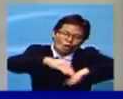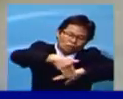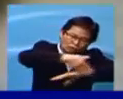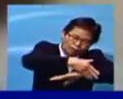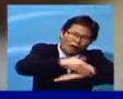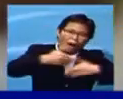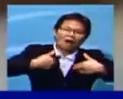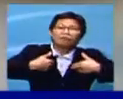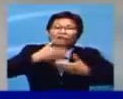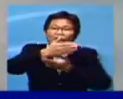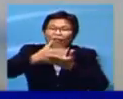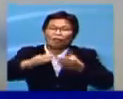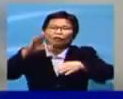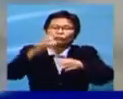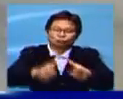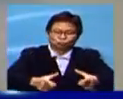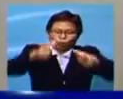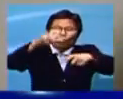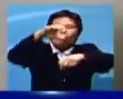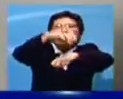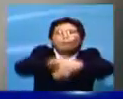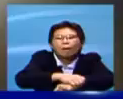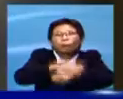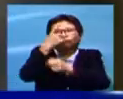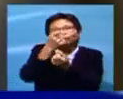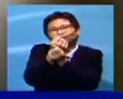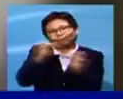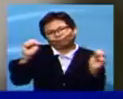berpaut pada Tong untuk menyelamatkan